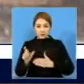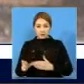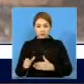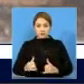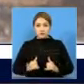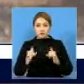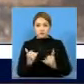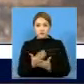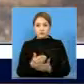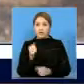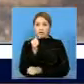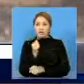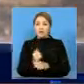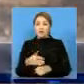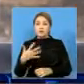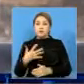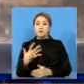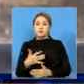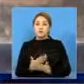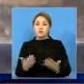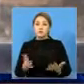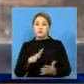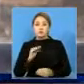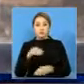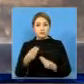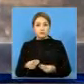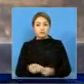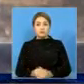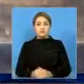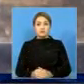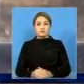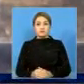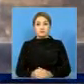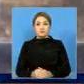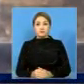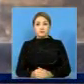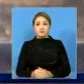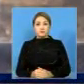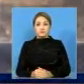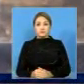үшін әлеуметтік қызметтің 55 түрі көрсетілетін болады. Дархан Мектепбай, Мержан Аманжолов, Ақтөбе телеарнасы.